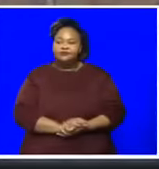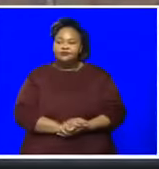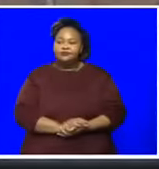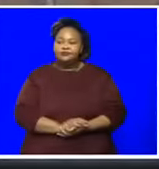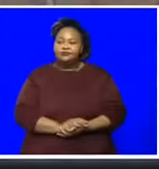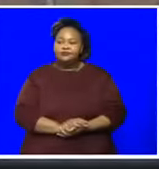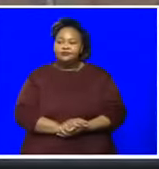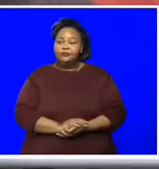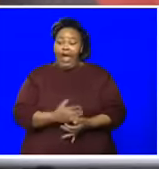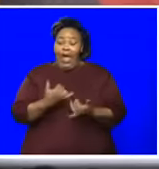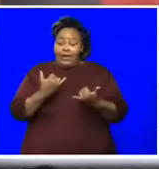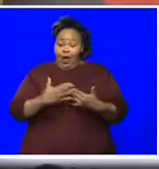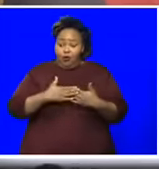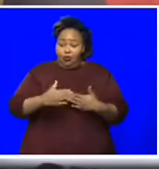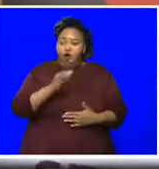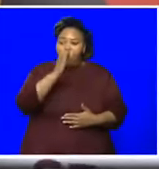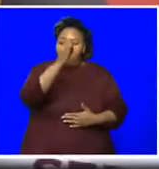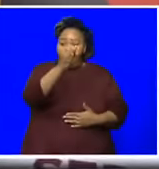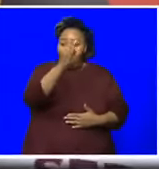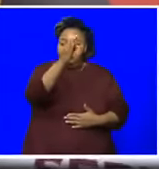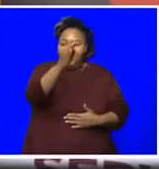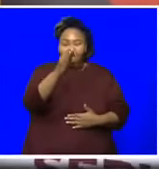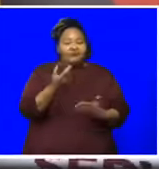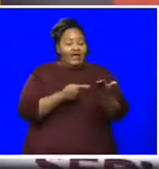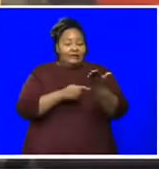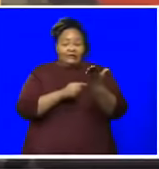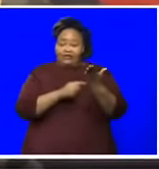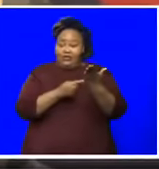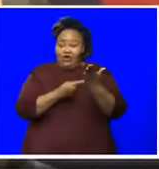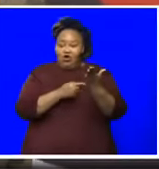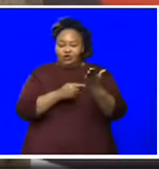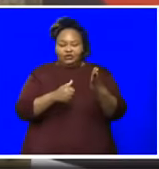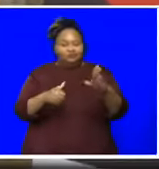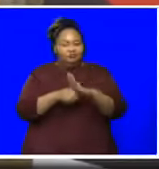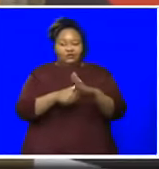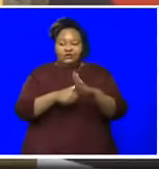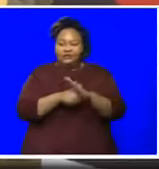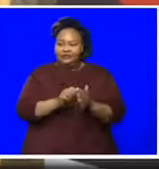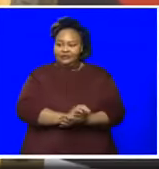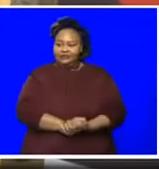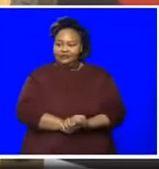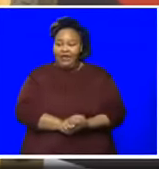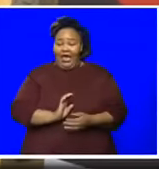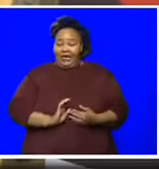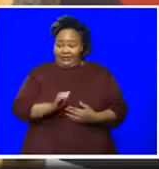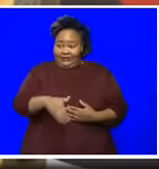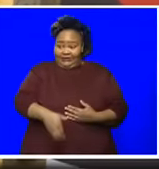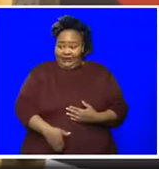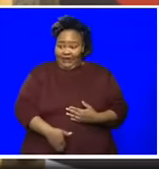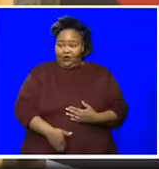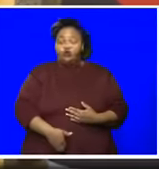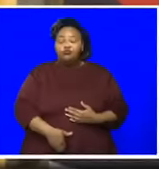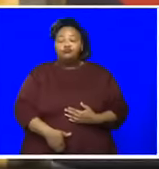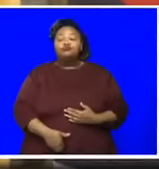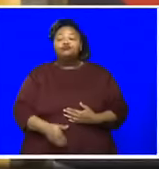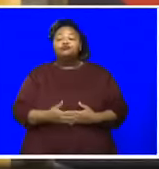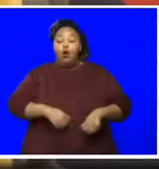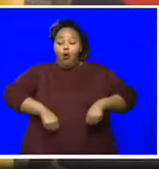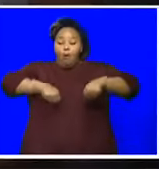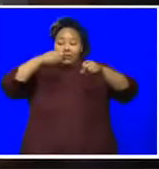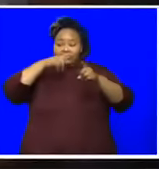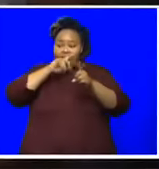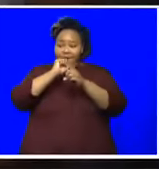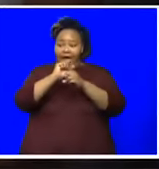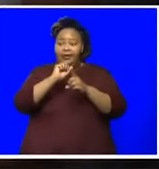is digital jobs. Umphathi waka SEDCO kethiwe emhlanga uthi bantfu labasha labaphotfulile kufanele bachube